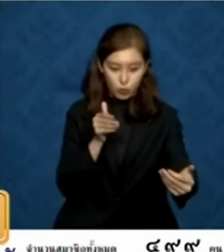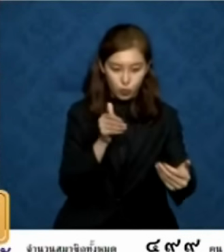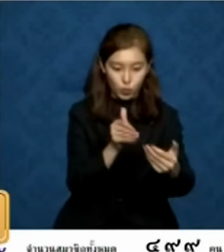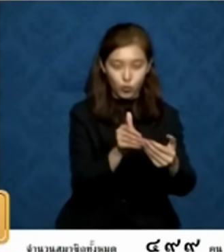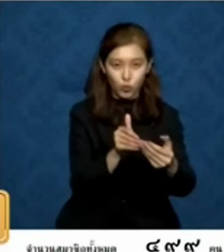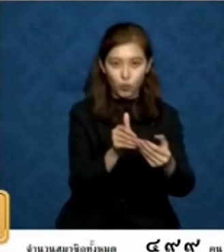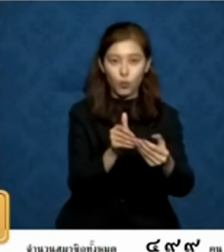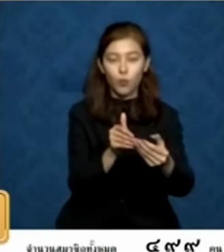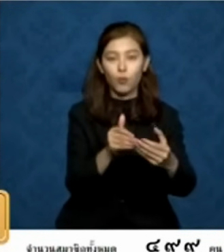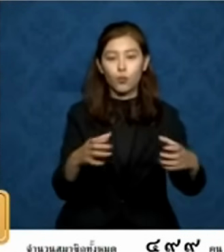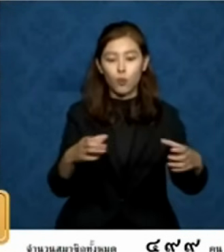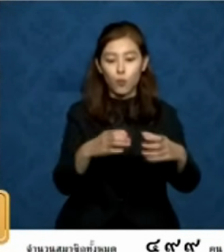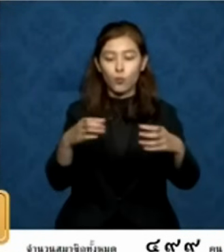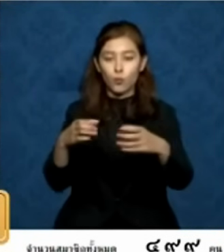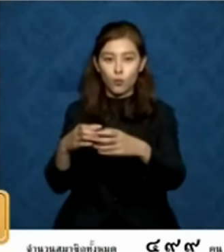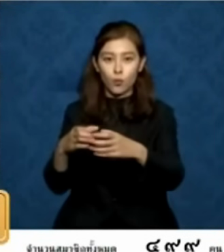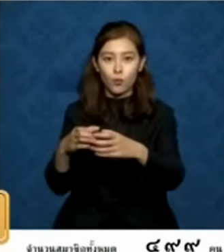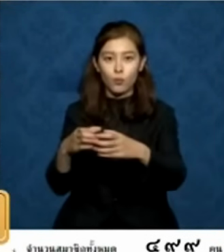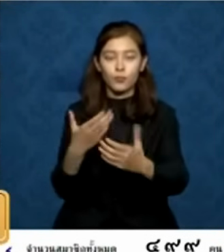งบประมาณ